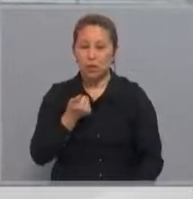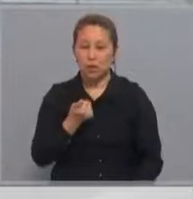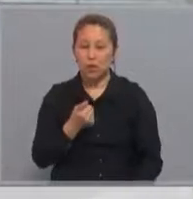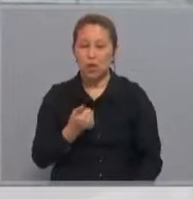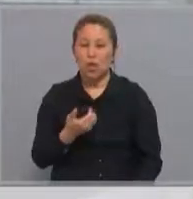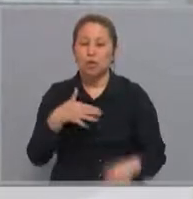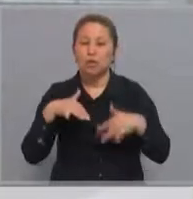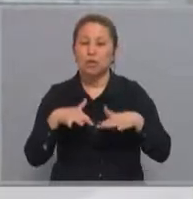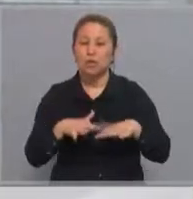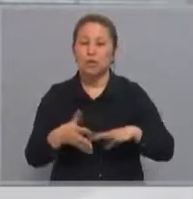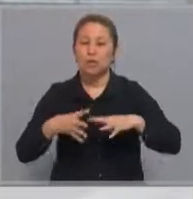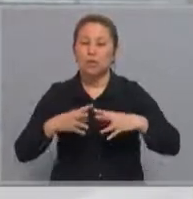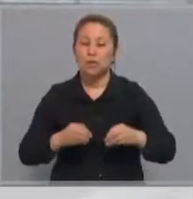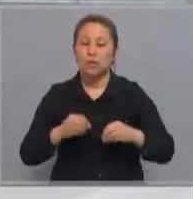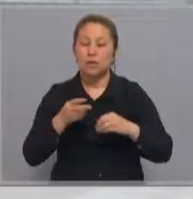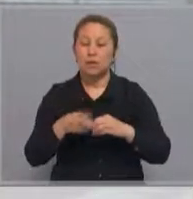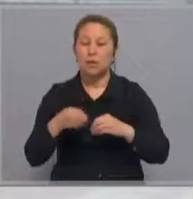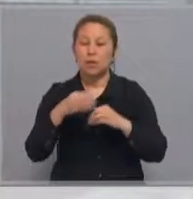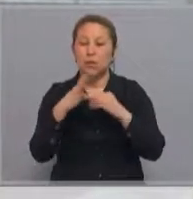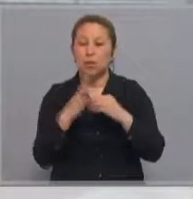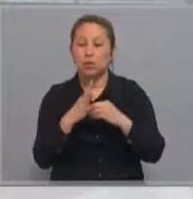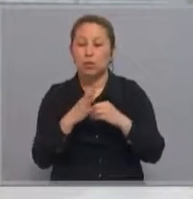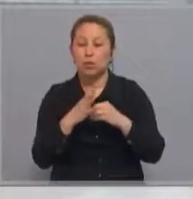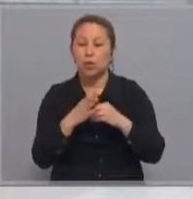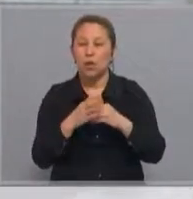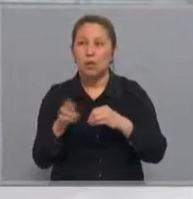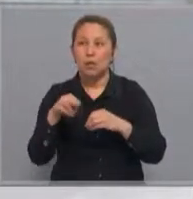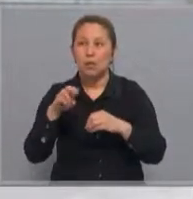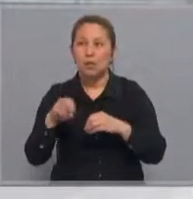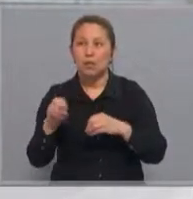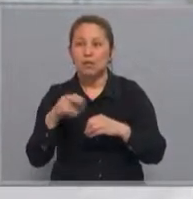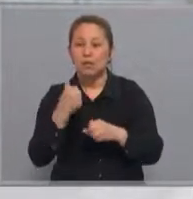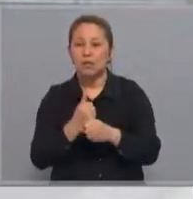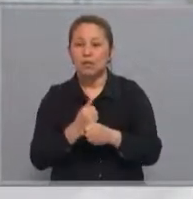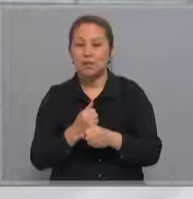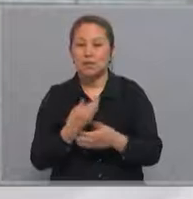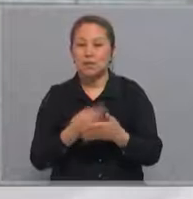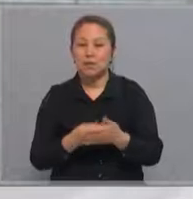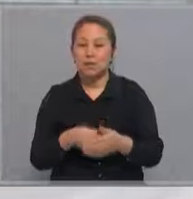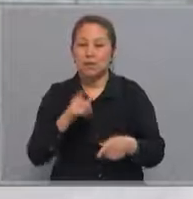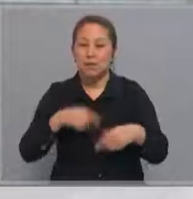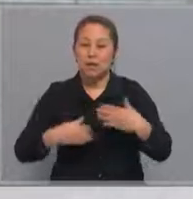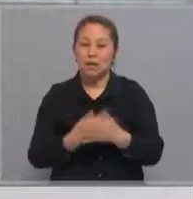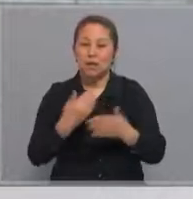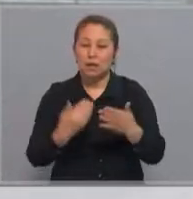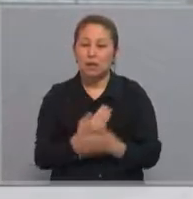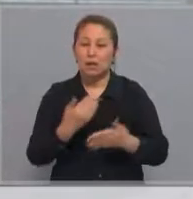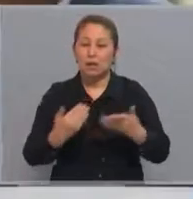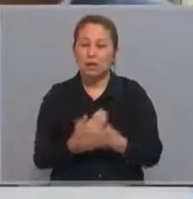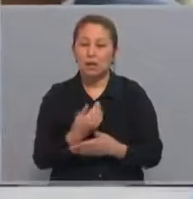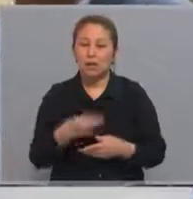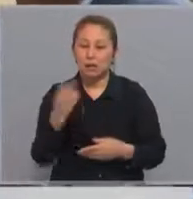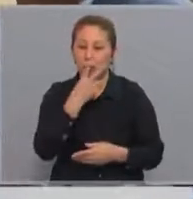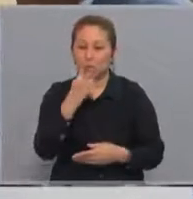суд. Соның шешімі бойынша 2014 бойынша департамент экономического расследования они қазір без конца бірінен соң бір анау болмаса мынаны